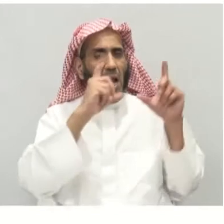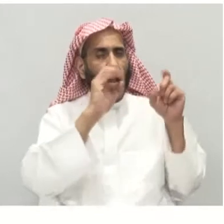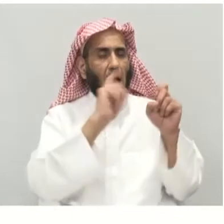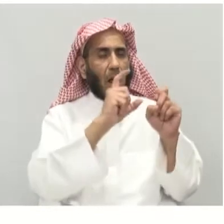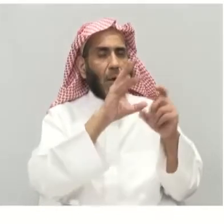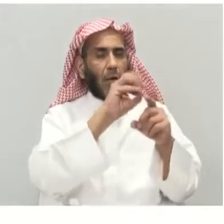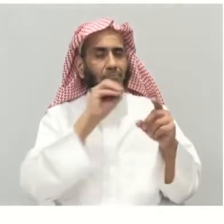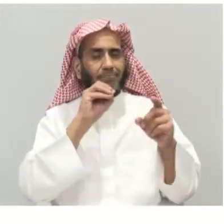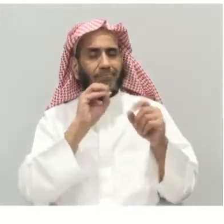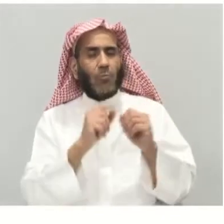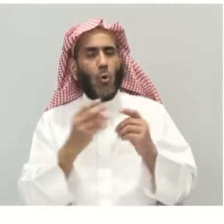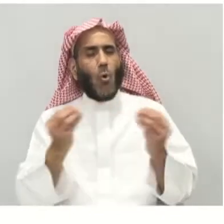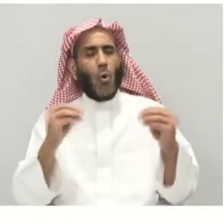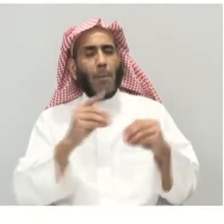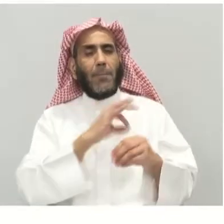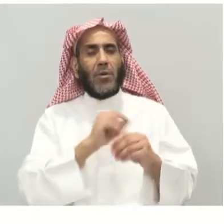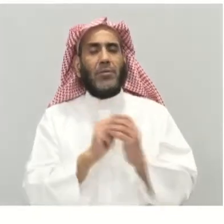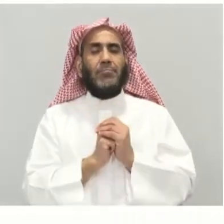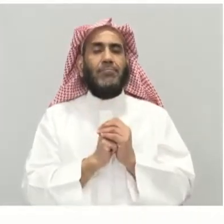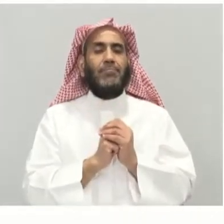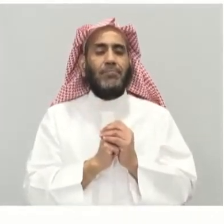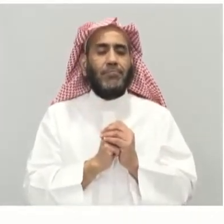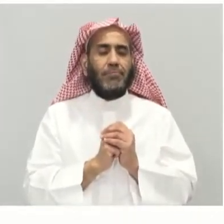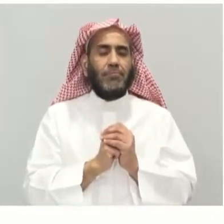الكثير من الاثراءات هناك